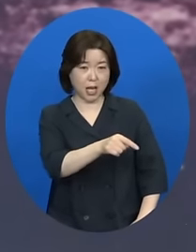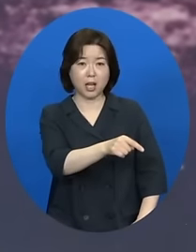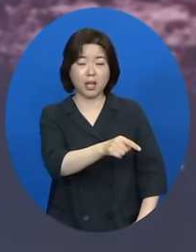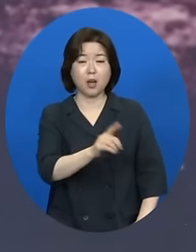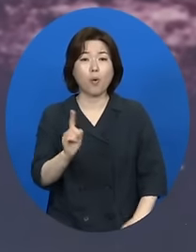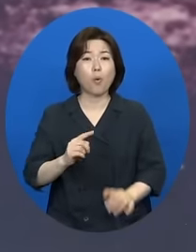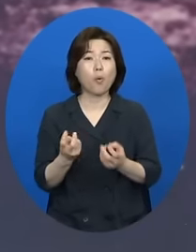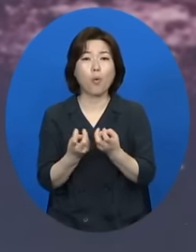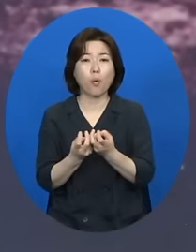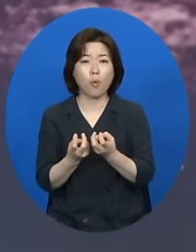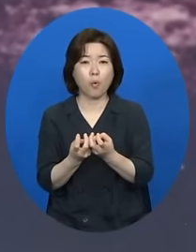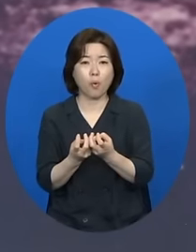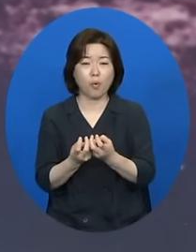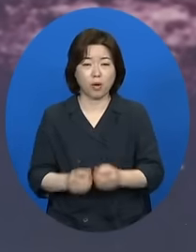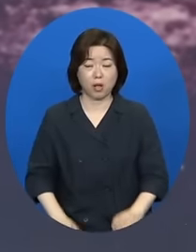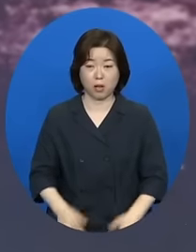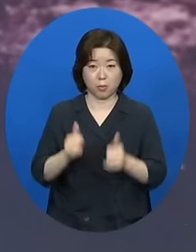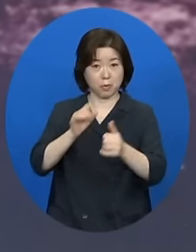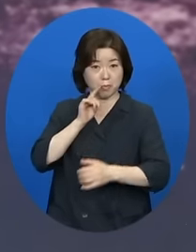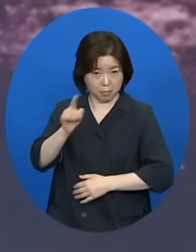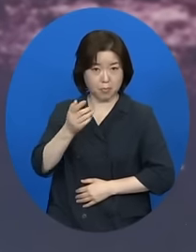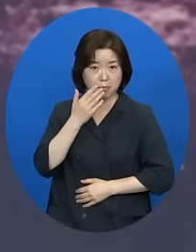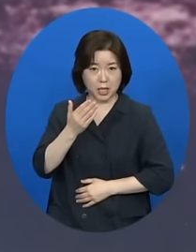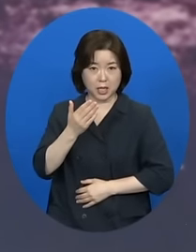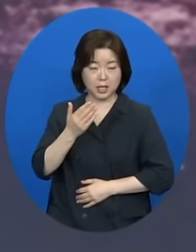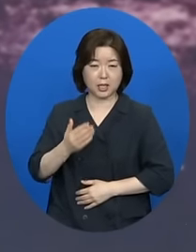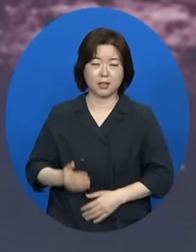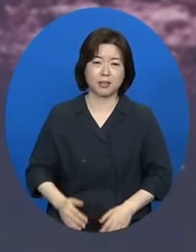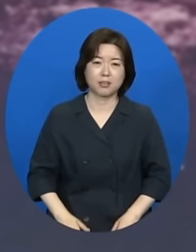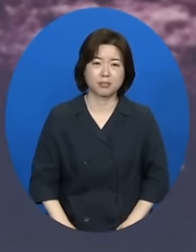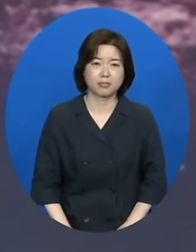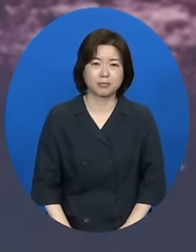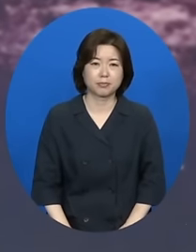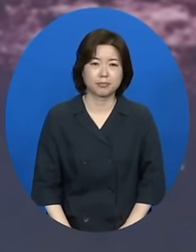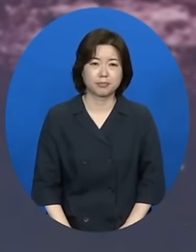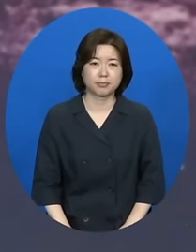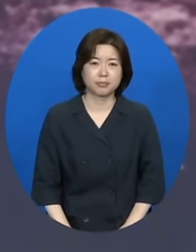하시겠어요? 고소할 수 있겠죠?